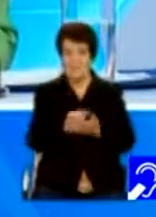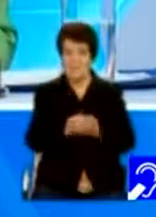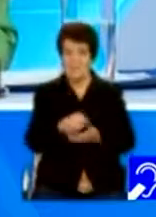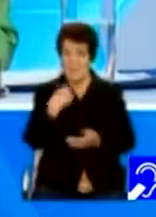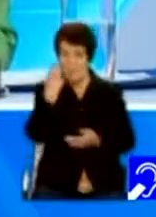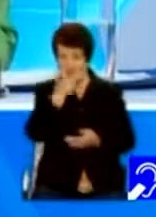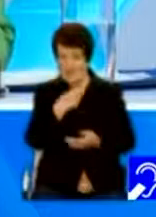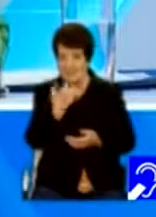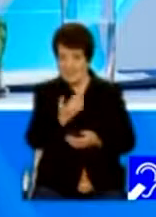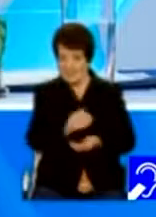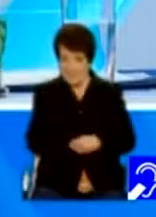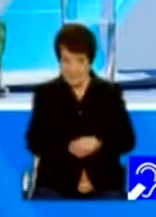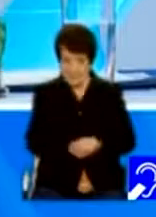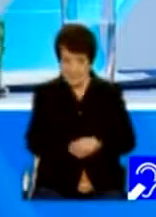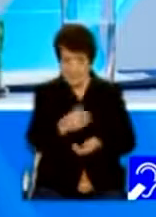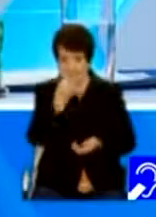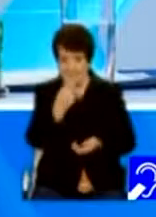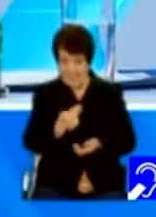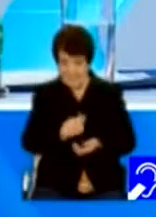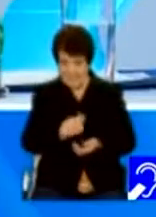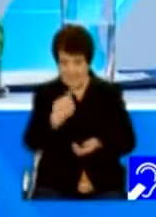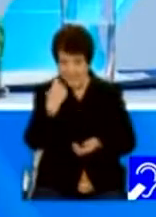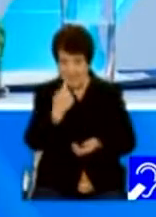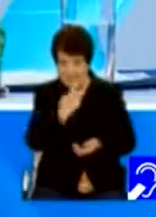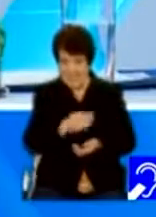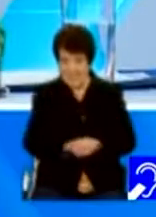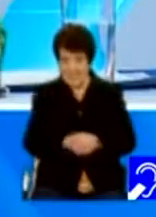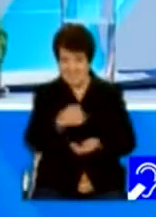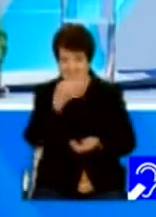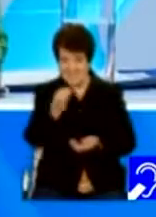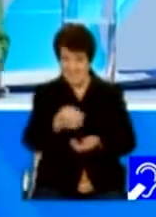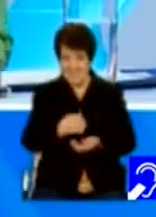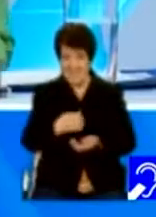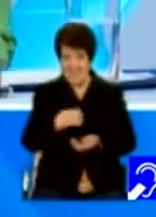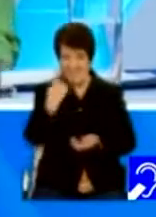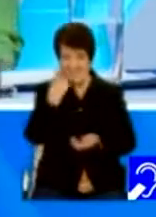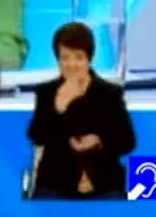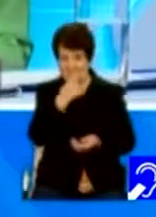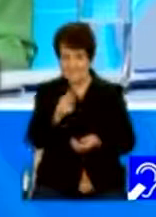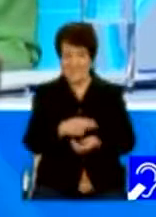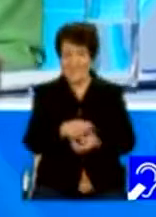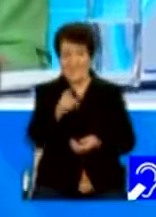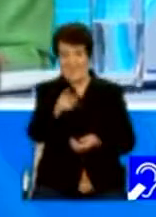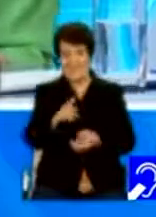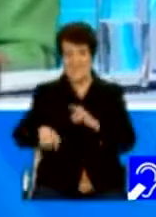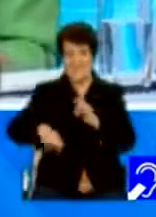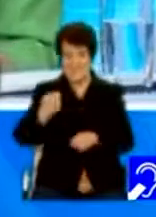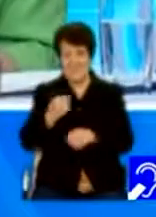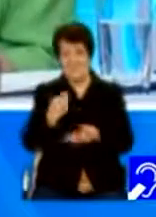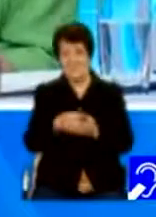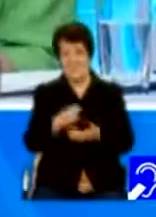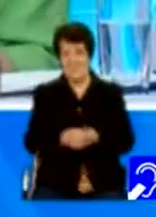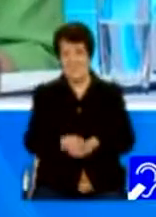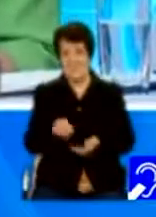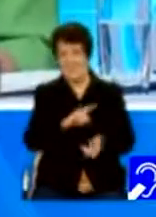care președintele Partidului Politic, prin tender fictive, a depozitat bugetul primăriei municipiului